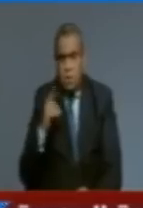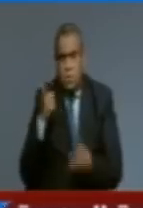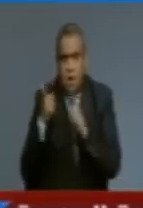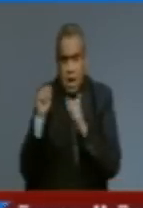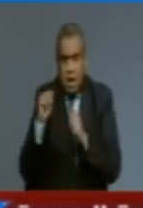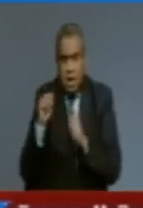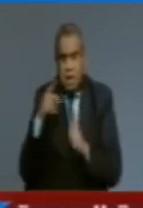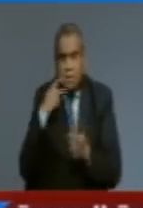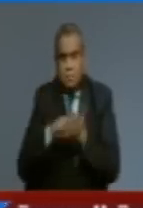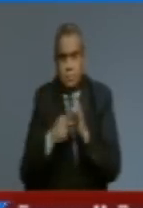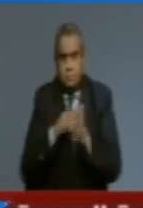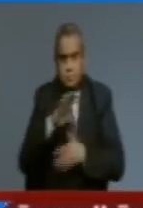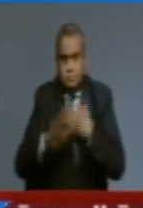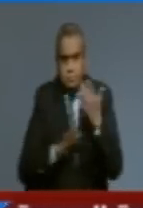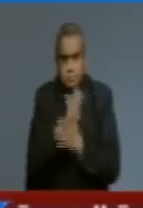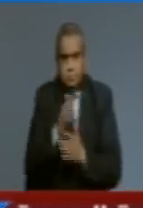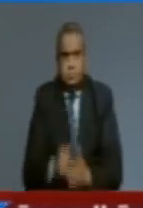تداعيات،